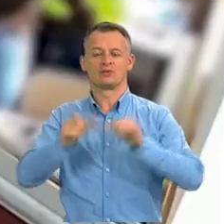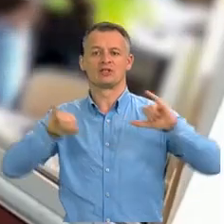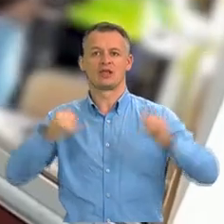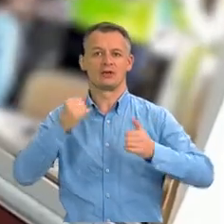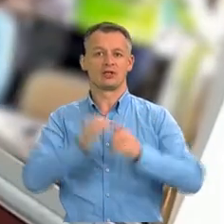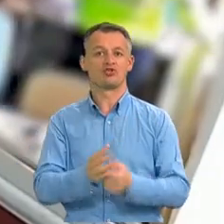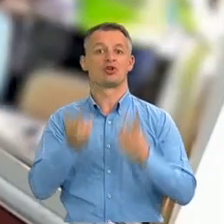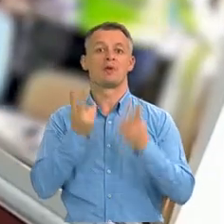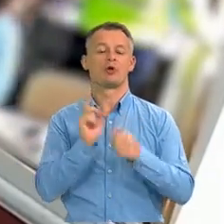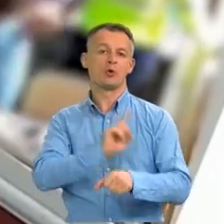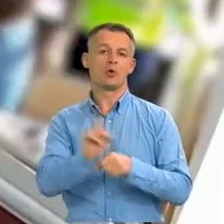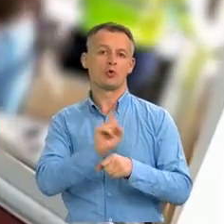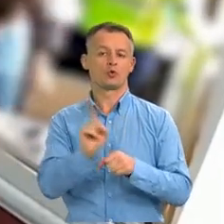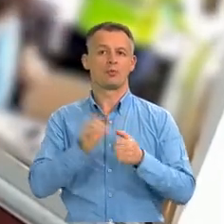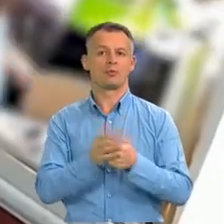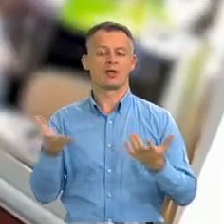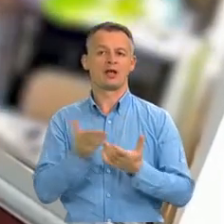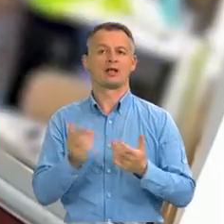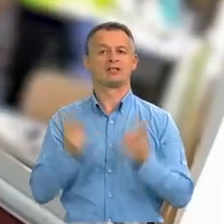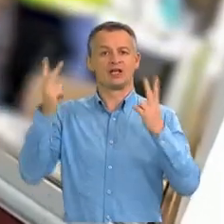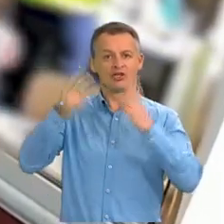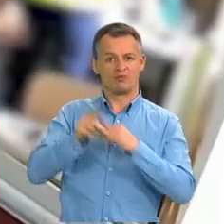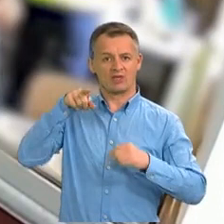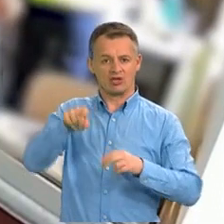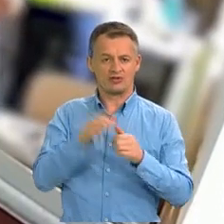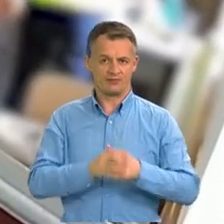mai important lucru pe care îl desprindem de aici este